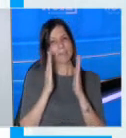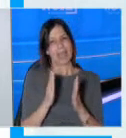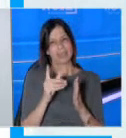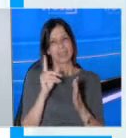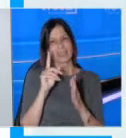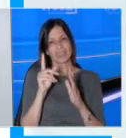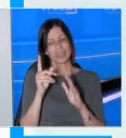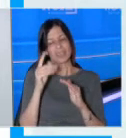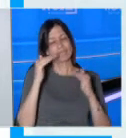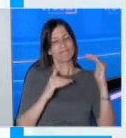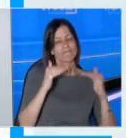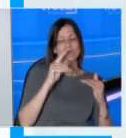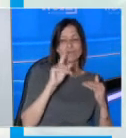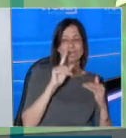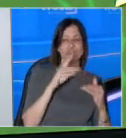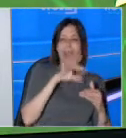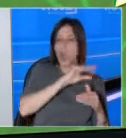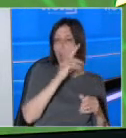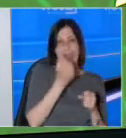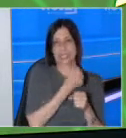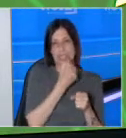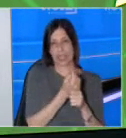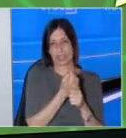מי שבחר שלא לעשות כן.